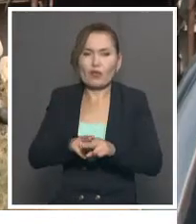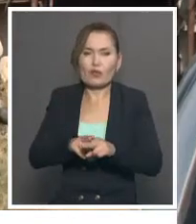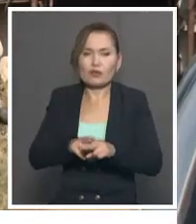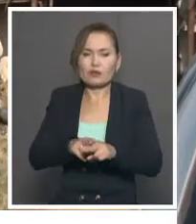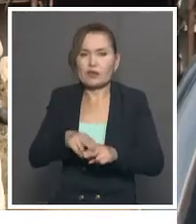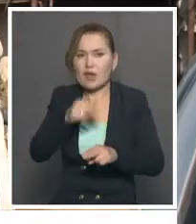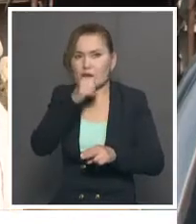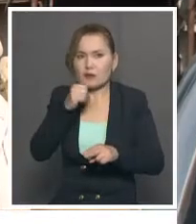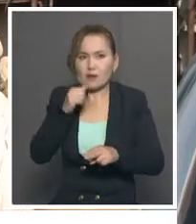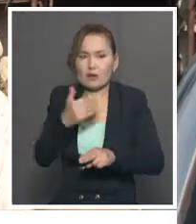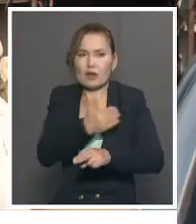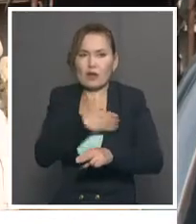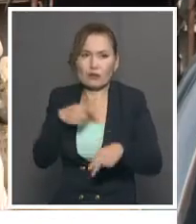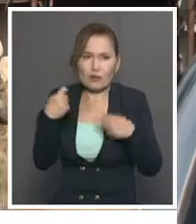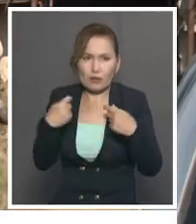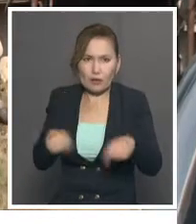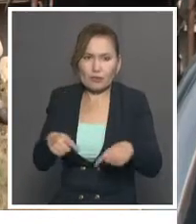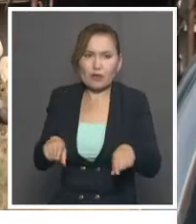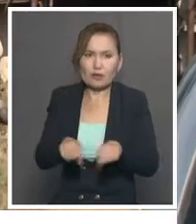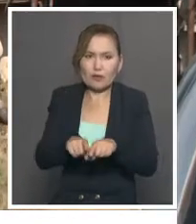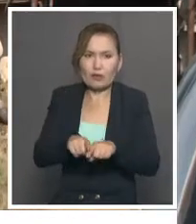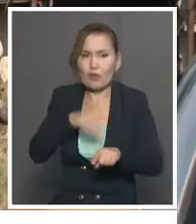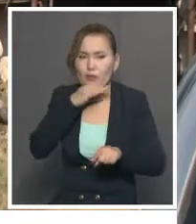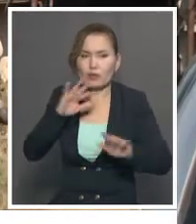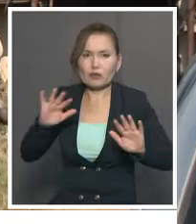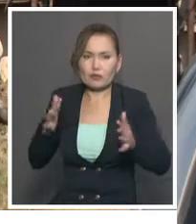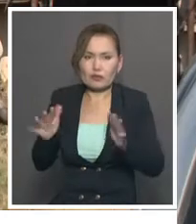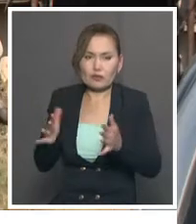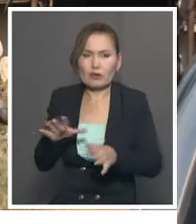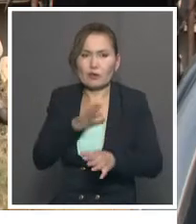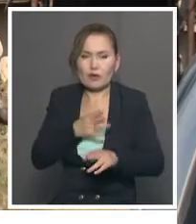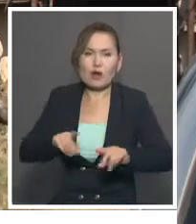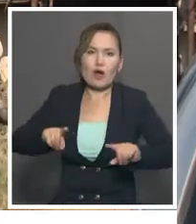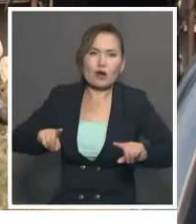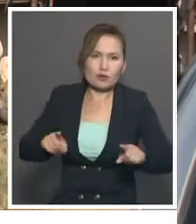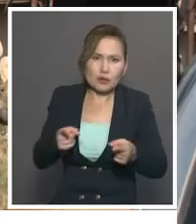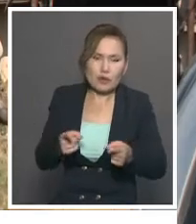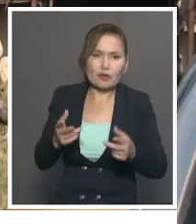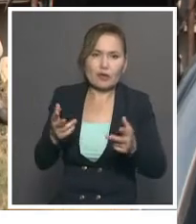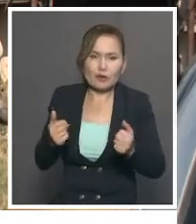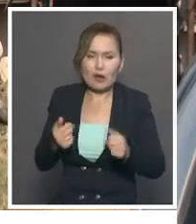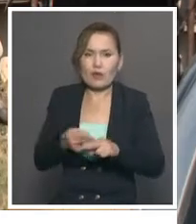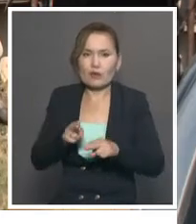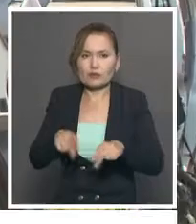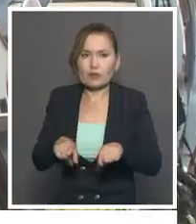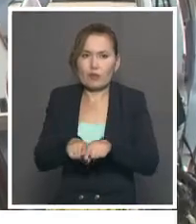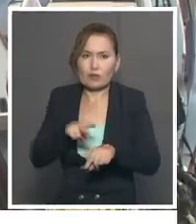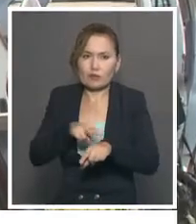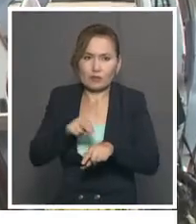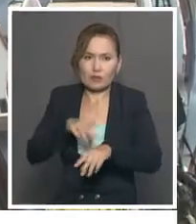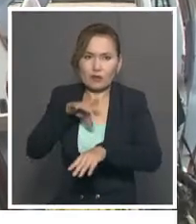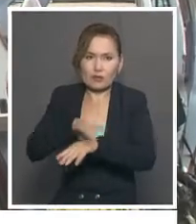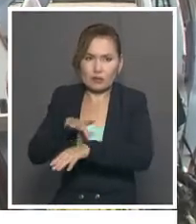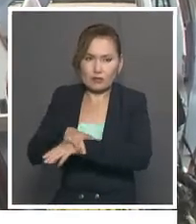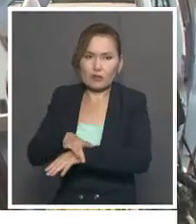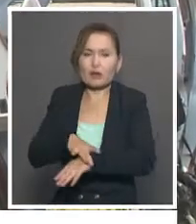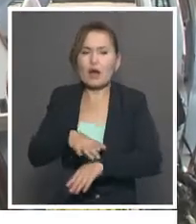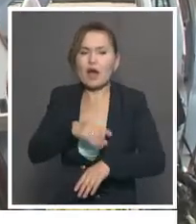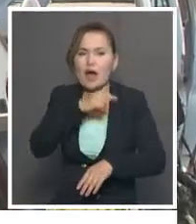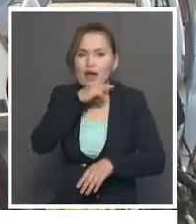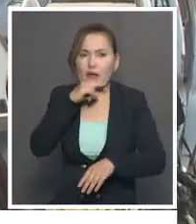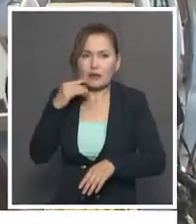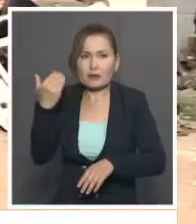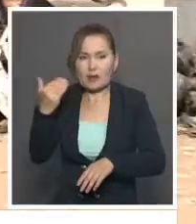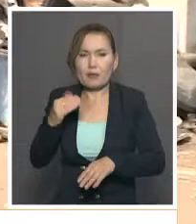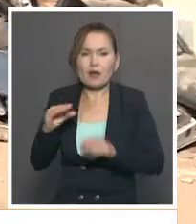жібергенде ондай случайлар болды, осы арамызда да көрдік. Ұсталып қалып, артынан келіп, машинасы тартып алып кетіп жатады. Ресейде тіркелген көліктер